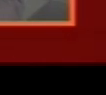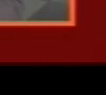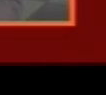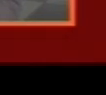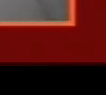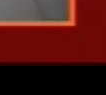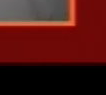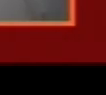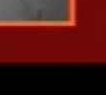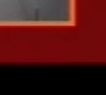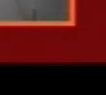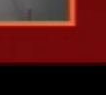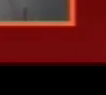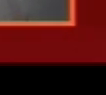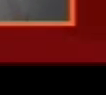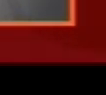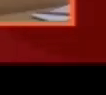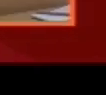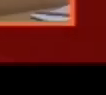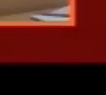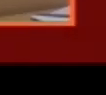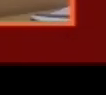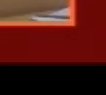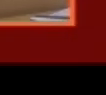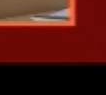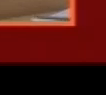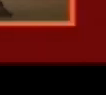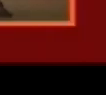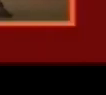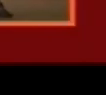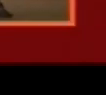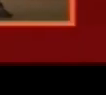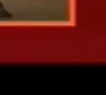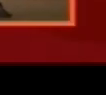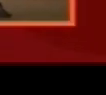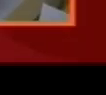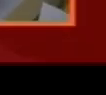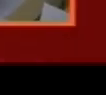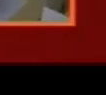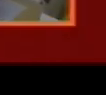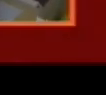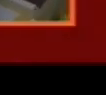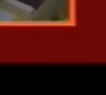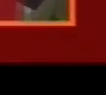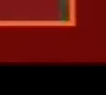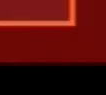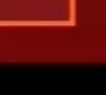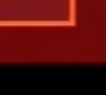26 вчителів початкових класів з Тернопільщини склали перше незалежне тестування учасників сертифікації педагогічних